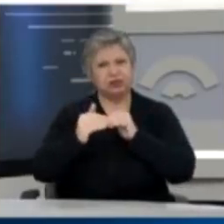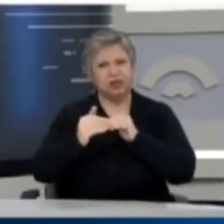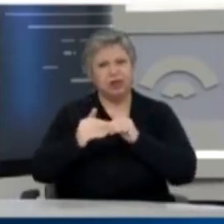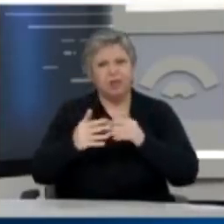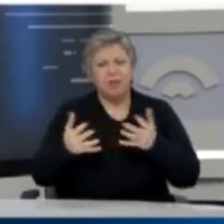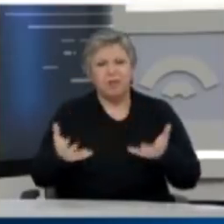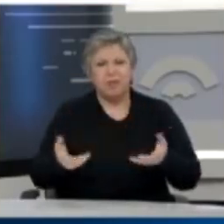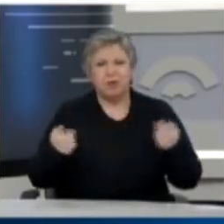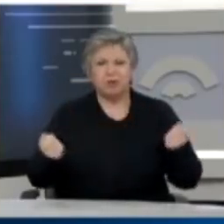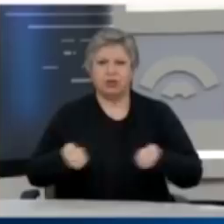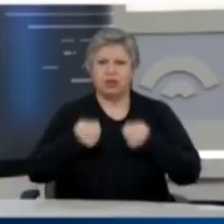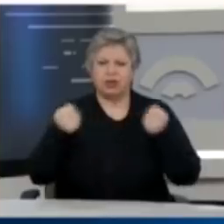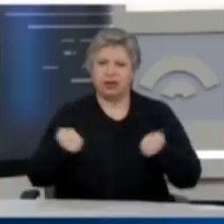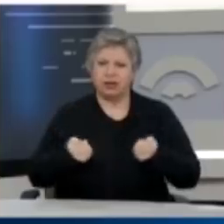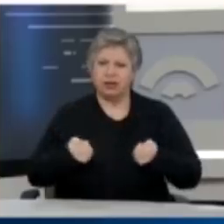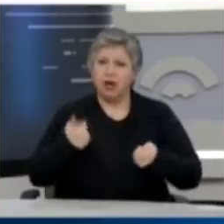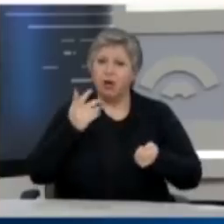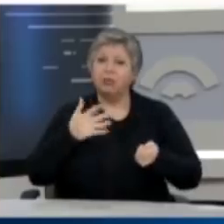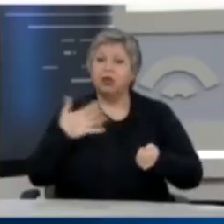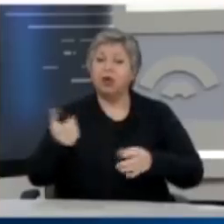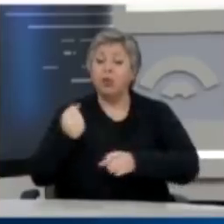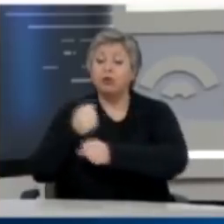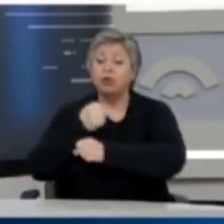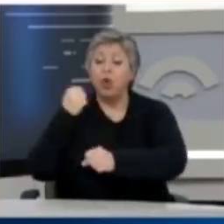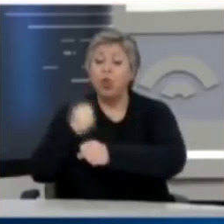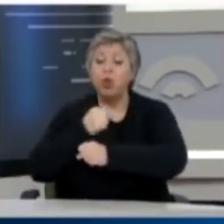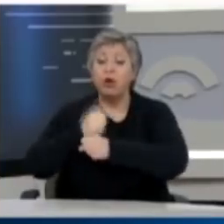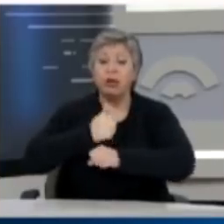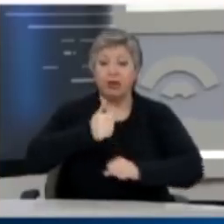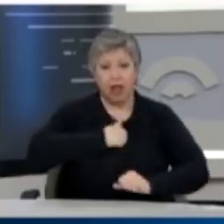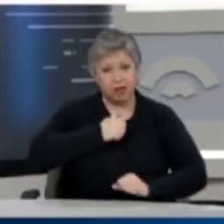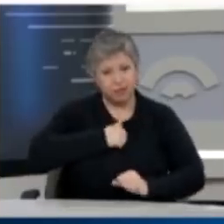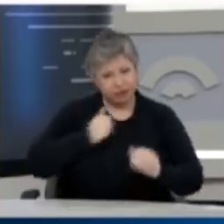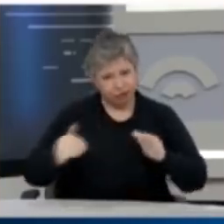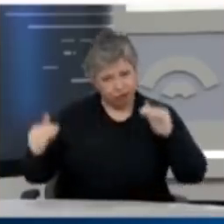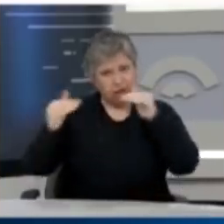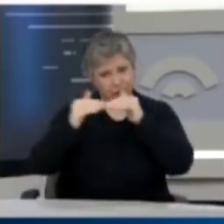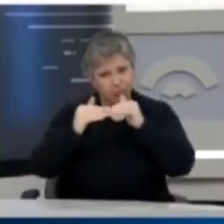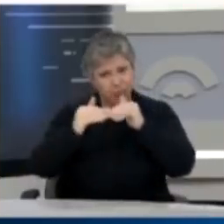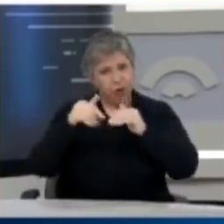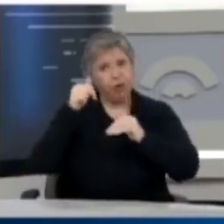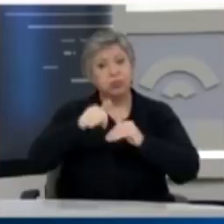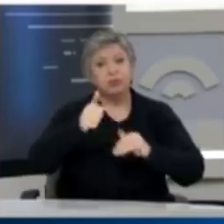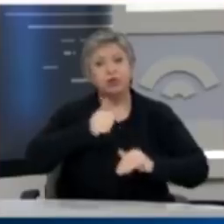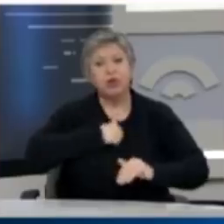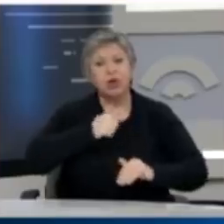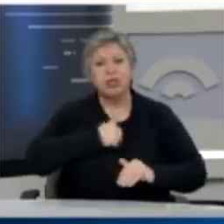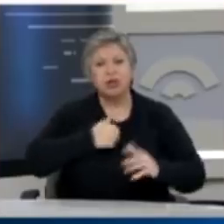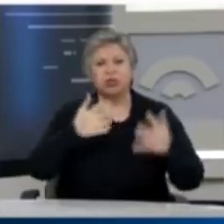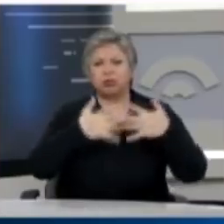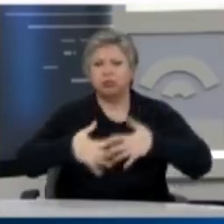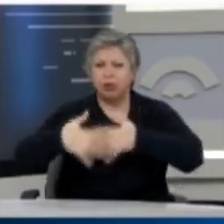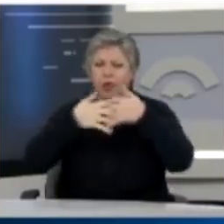πού είναι ίσως ο εργαζόμενος με τον εργοδότη, ιδιοκτήτη μιας μεγάλης επιχείρησης, ενός μονοπωλιακού